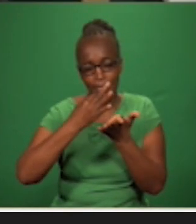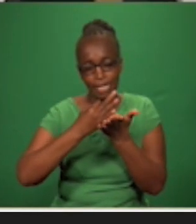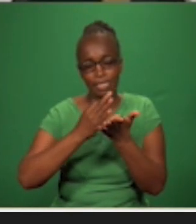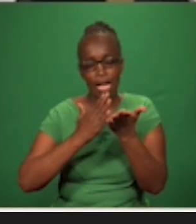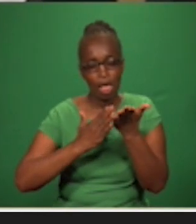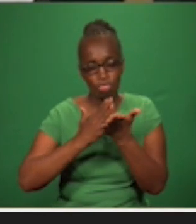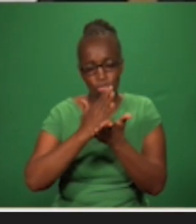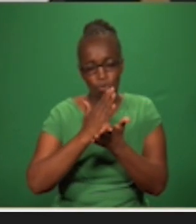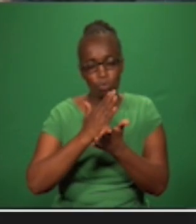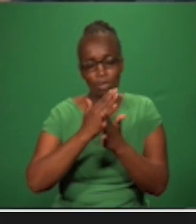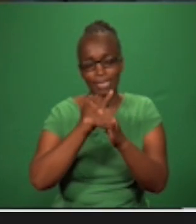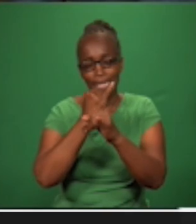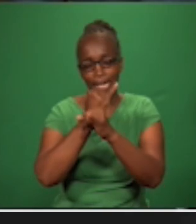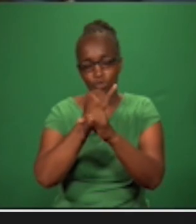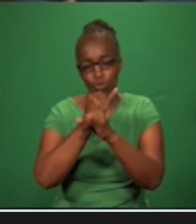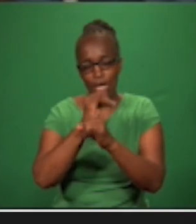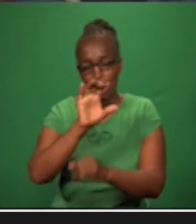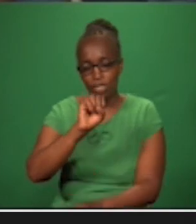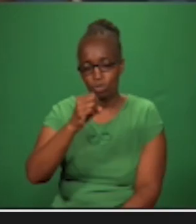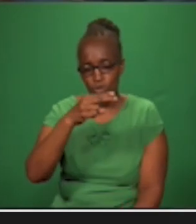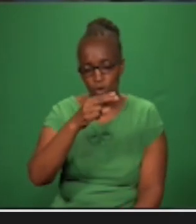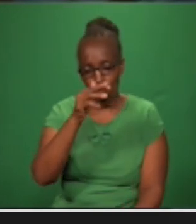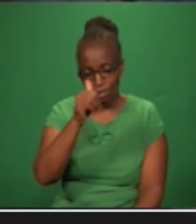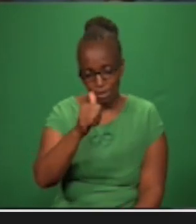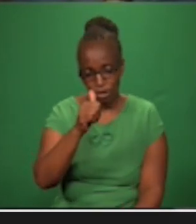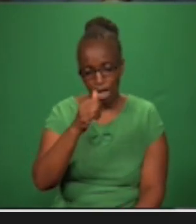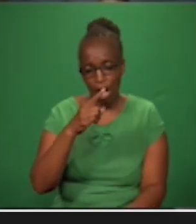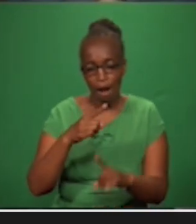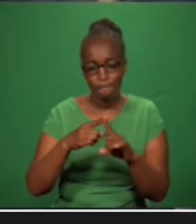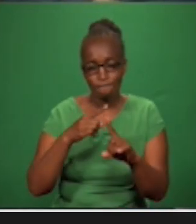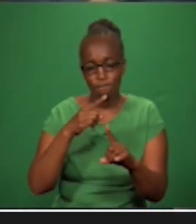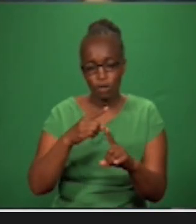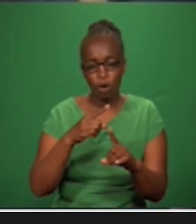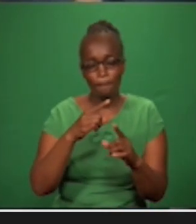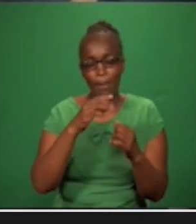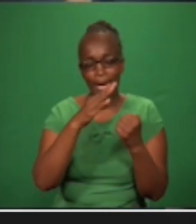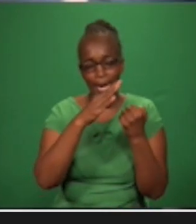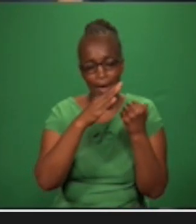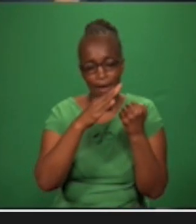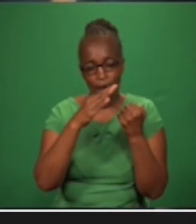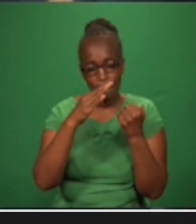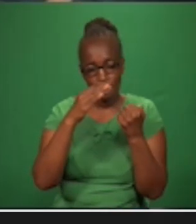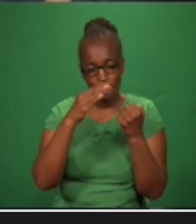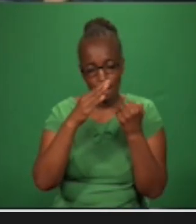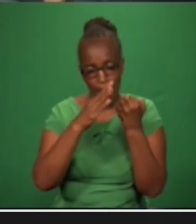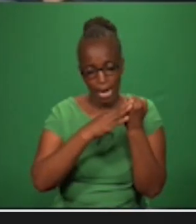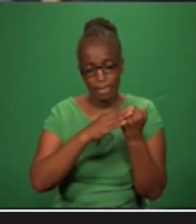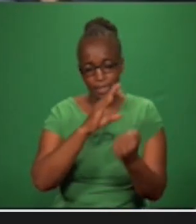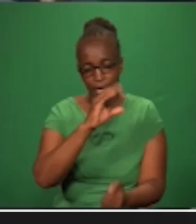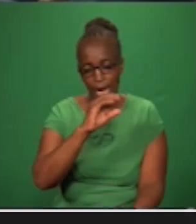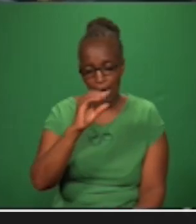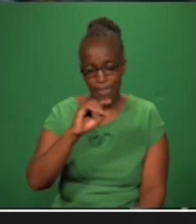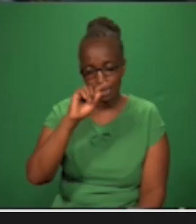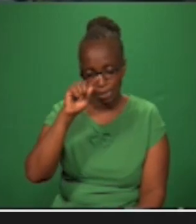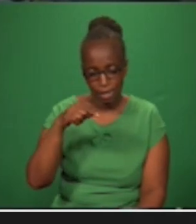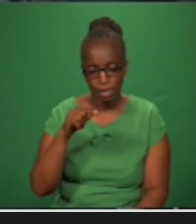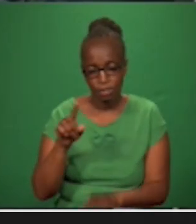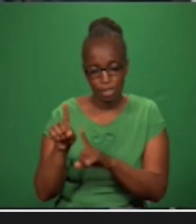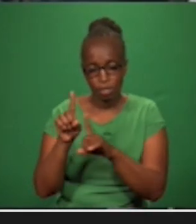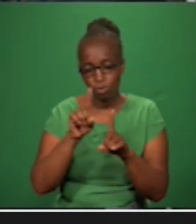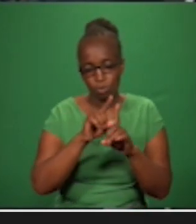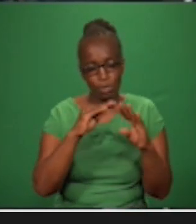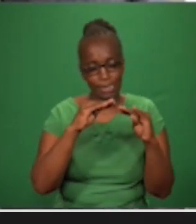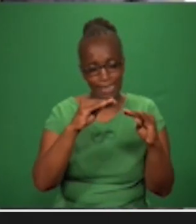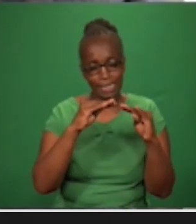matibabu ya saratani kupitia bima ya afya ya SHA hadi shilingi 800,000 pamoja